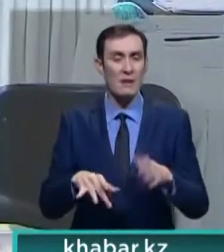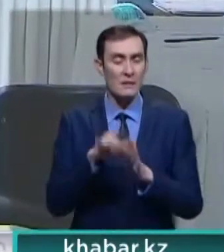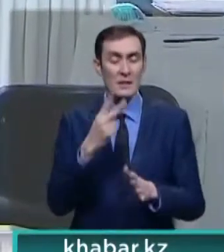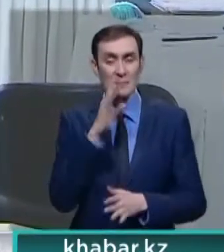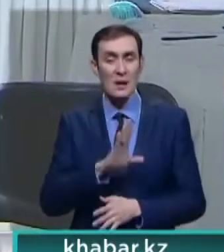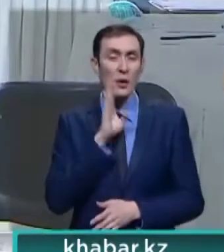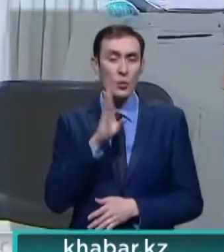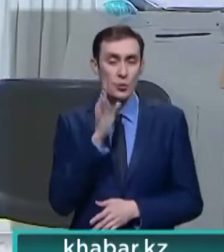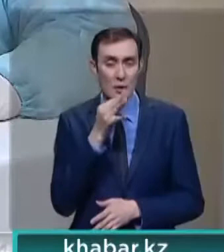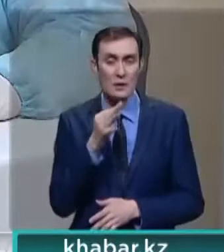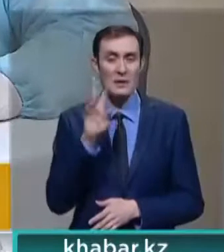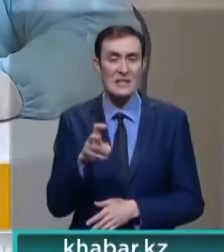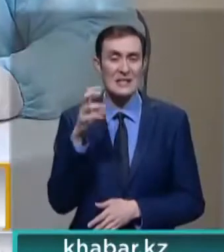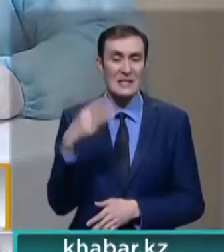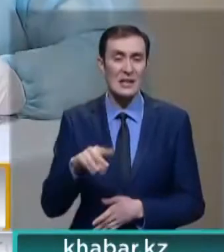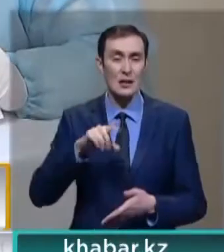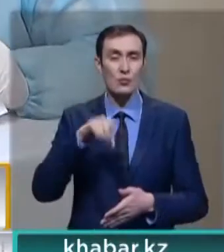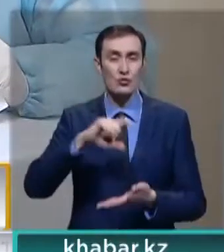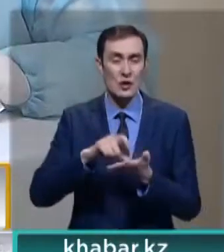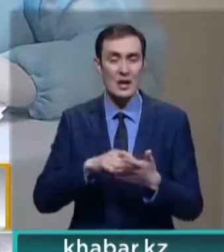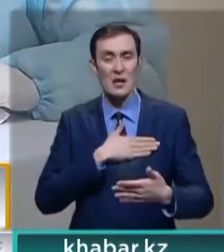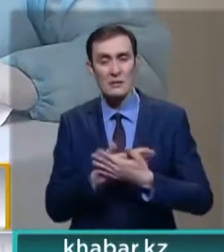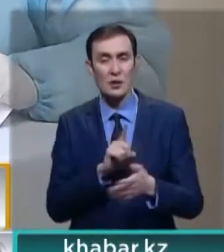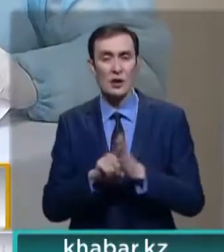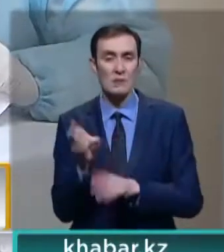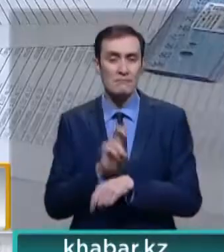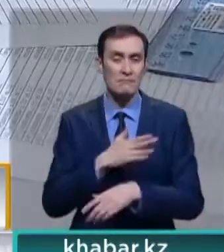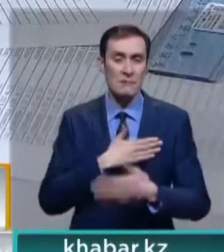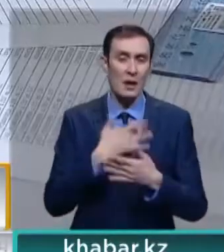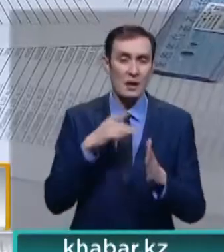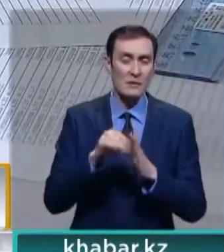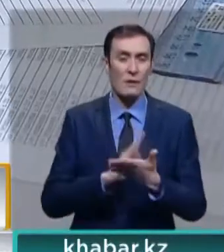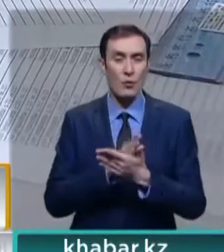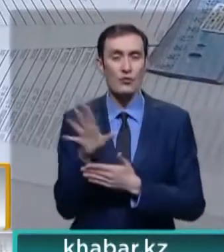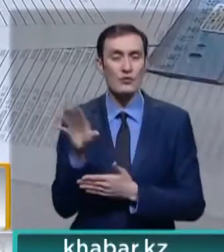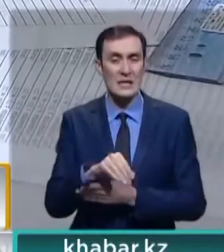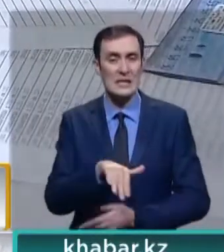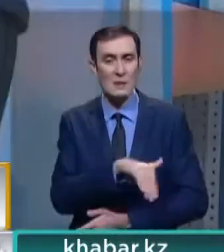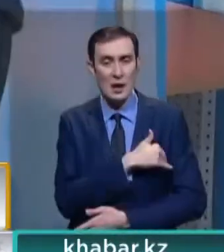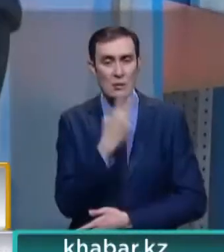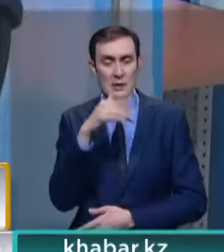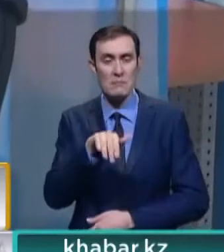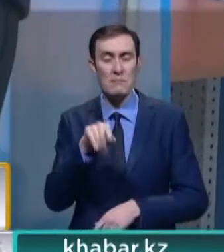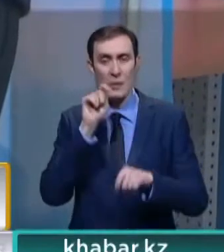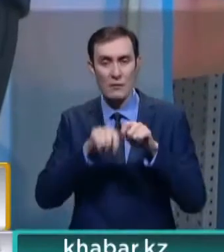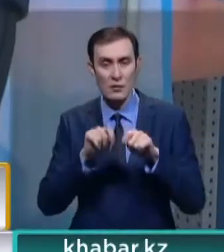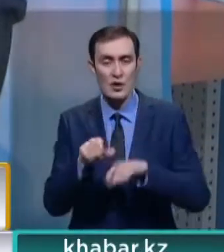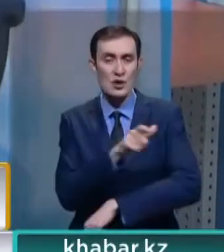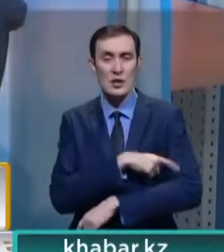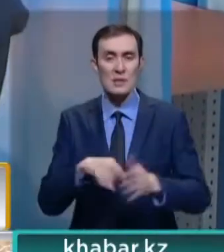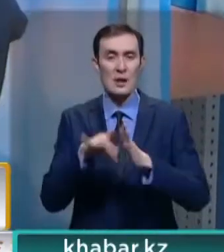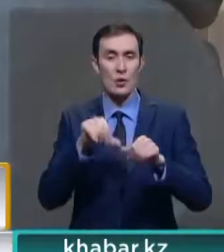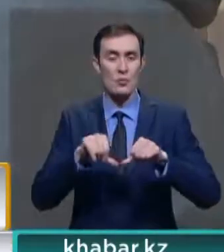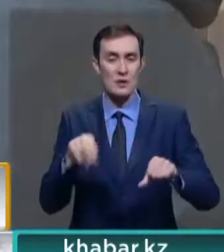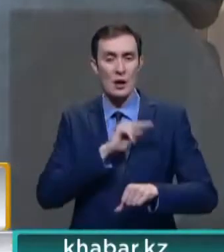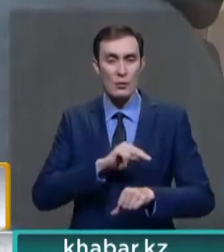ранний час, на 230-м участке люди активно начали голосовать. На входе у всех измеряют температуру. Члены избирательной